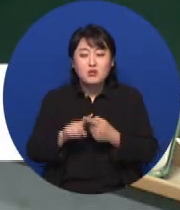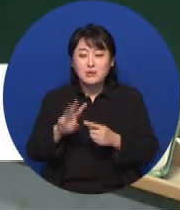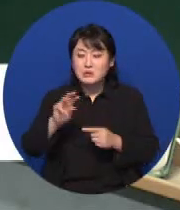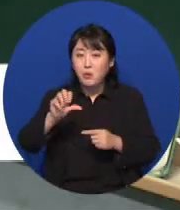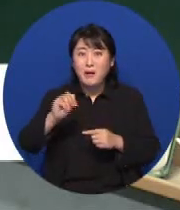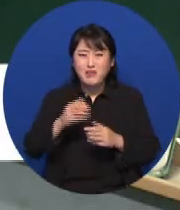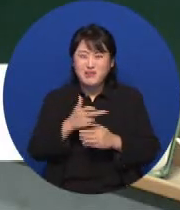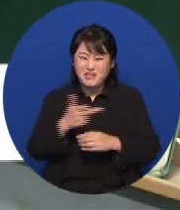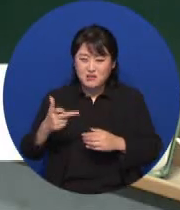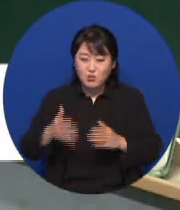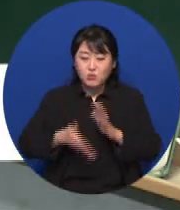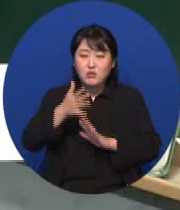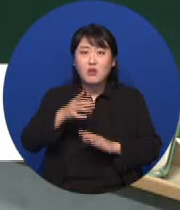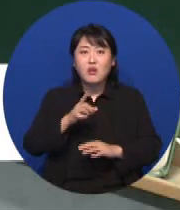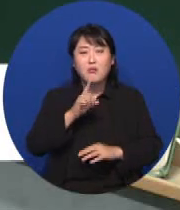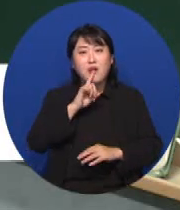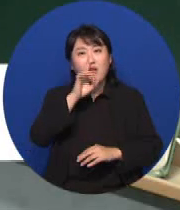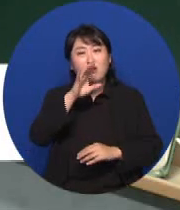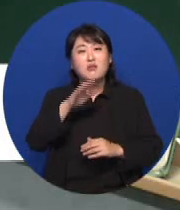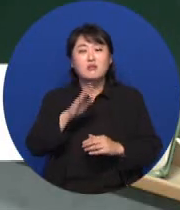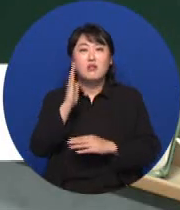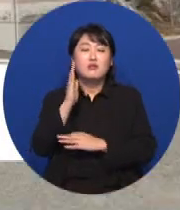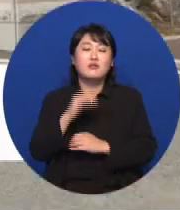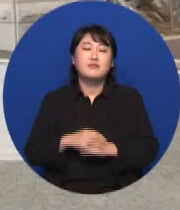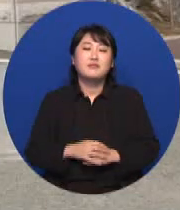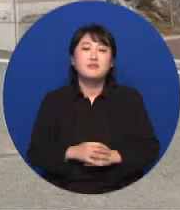35만 도시에서는 상상도 할 수 없는 얘기인 거죠.